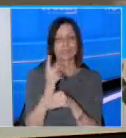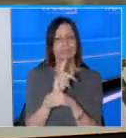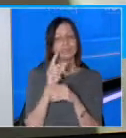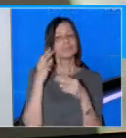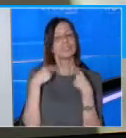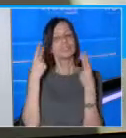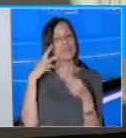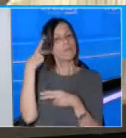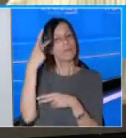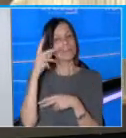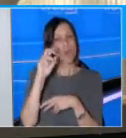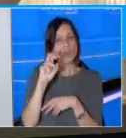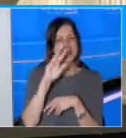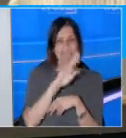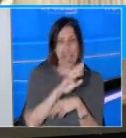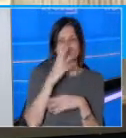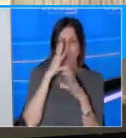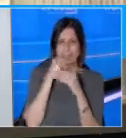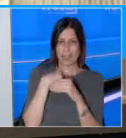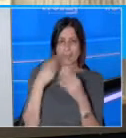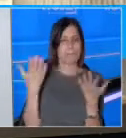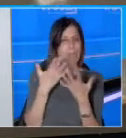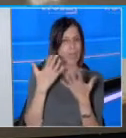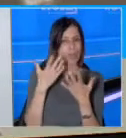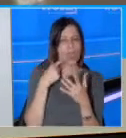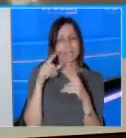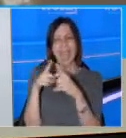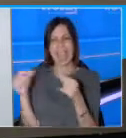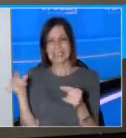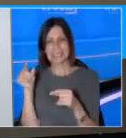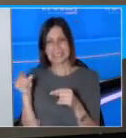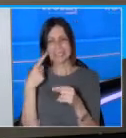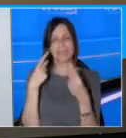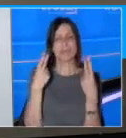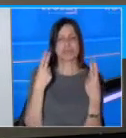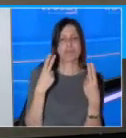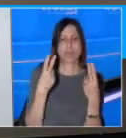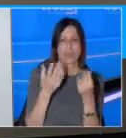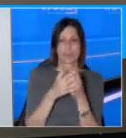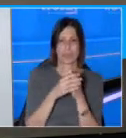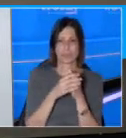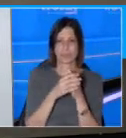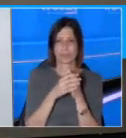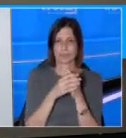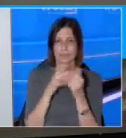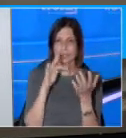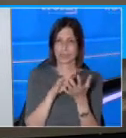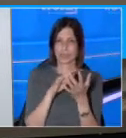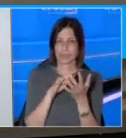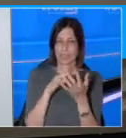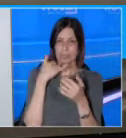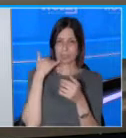נחזור לפרופסור עוזי רבי, שידבר איתנו על מה שקורה ברצועת עזה ועל המשמעויות הללו. נמצא איתנו על